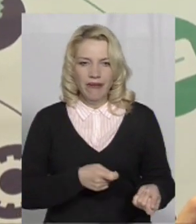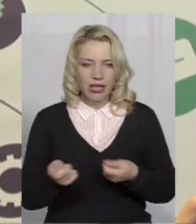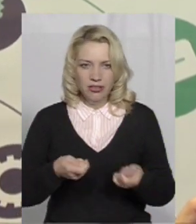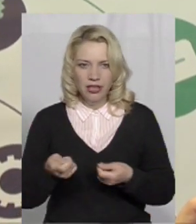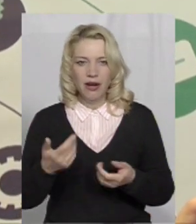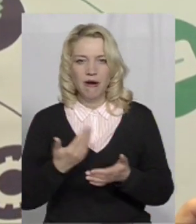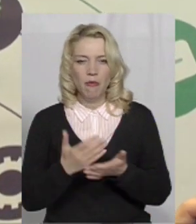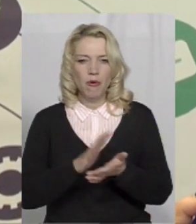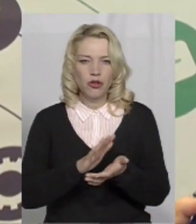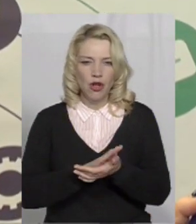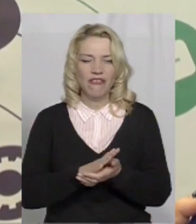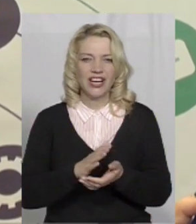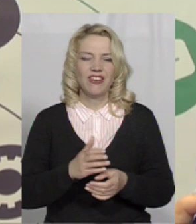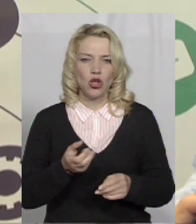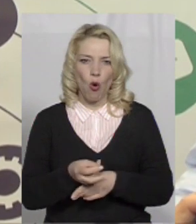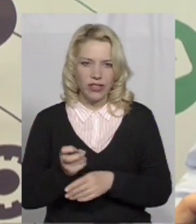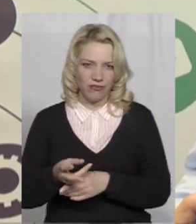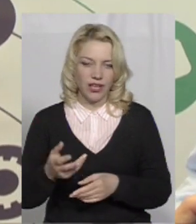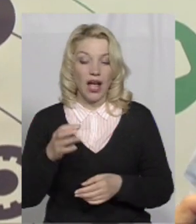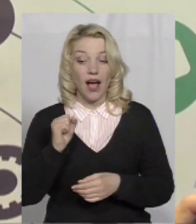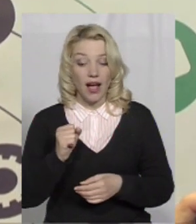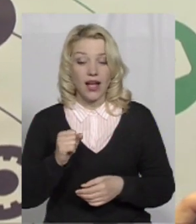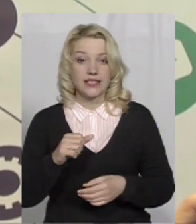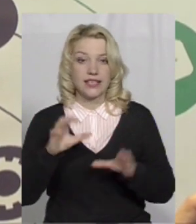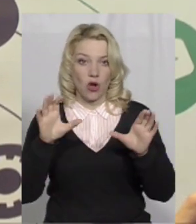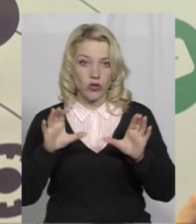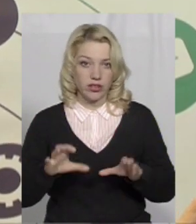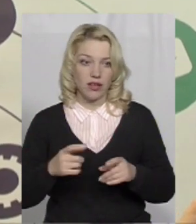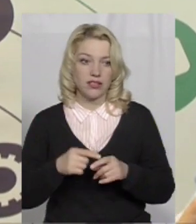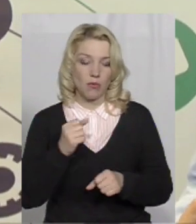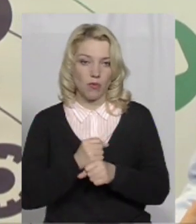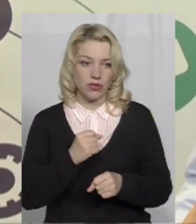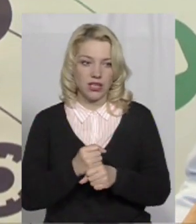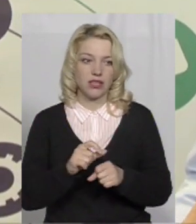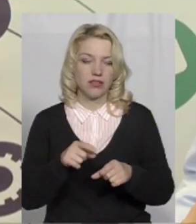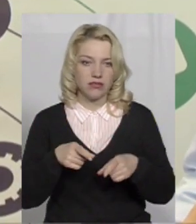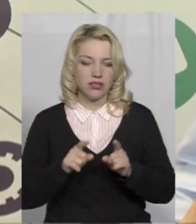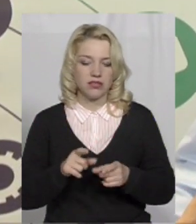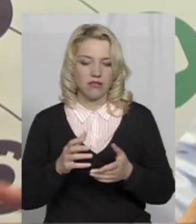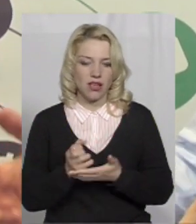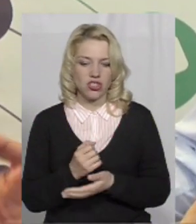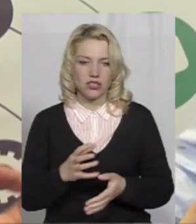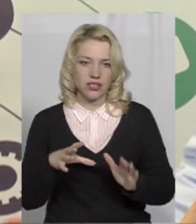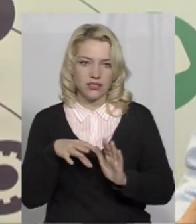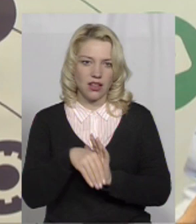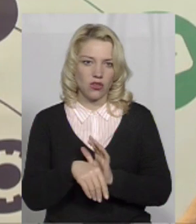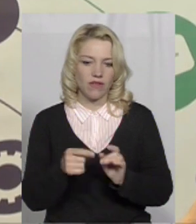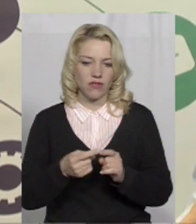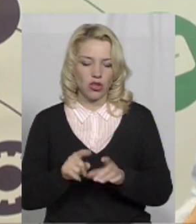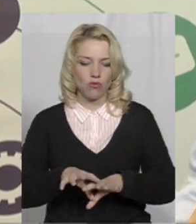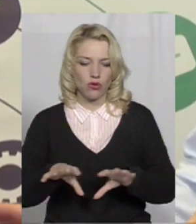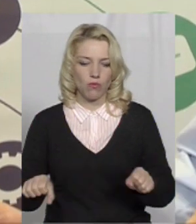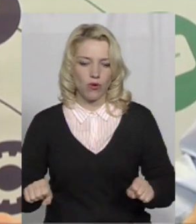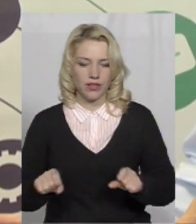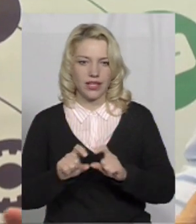навіть побутових відходів. Значить, але законодавці попрацювали і дійсно знайшли складові навіть в тих монопольних